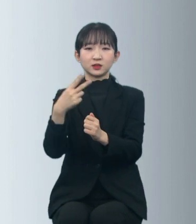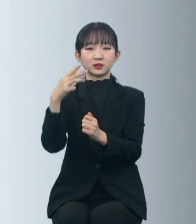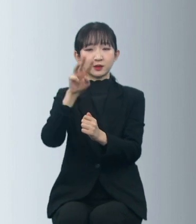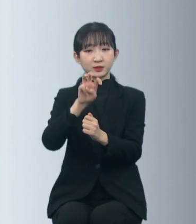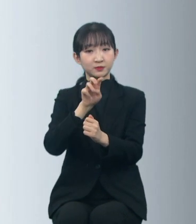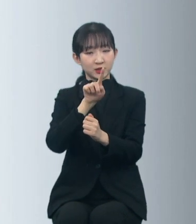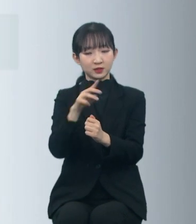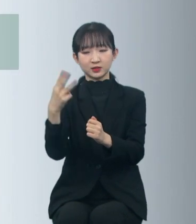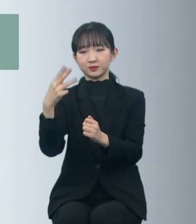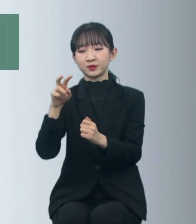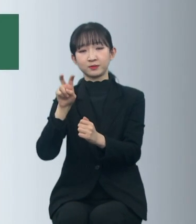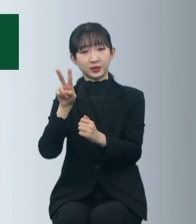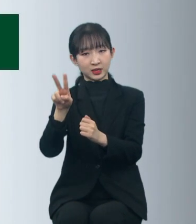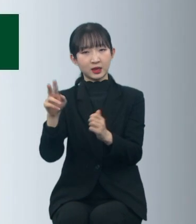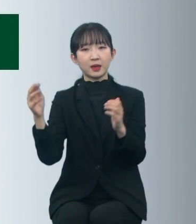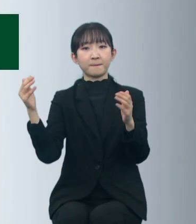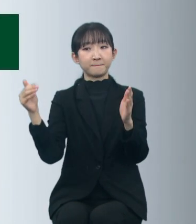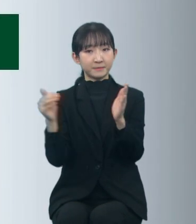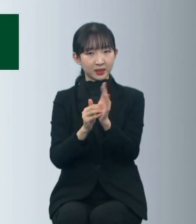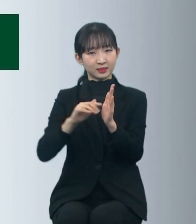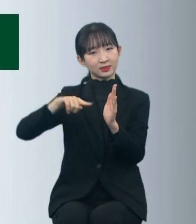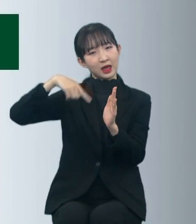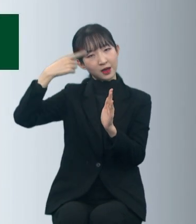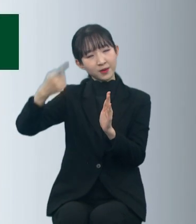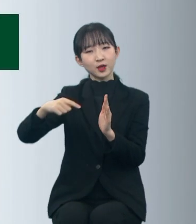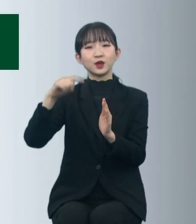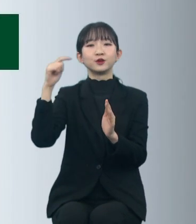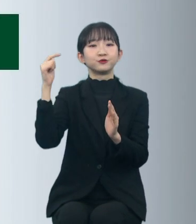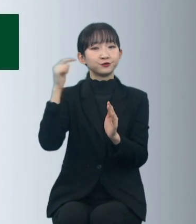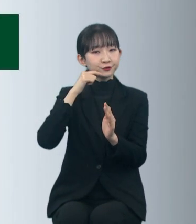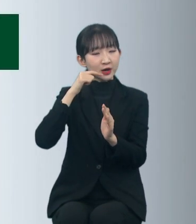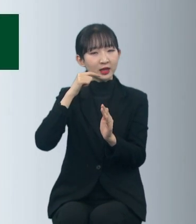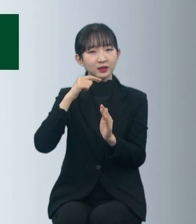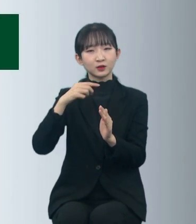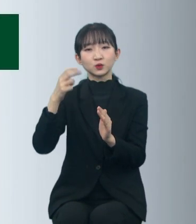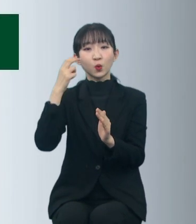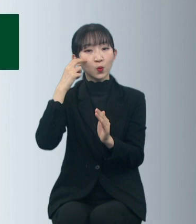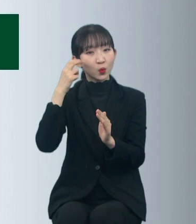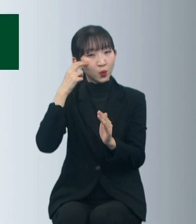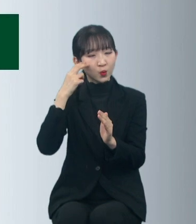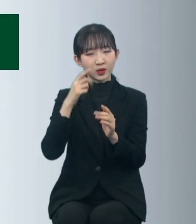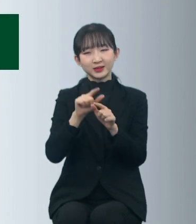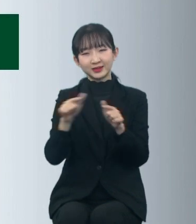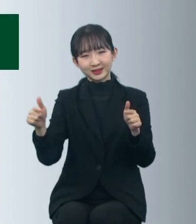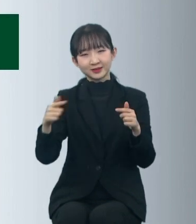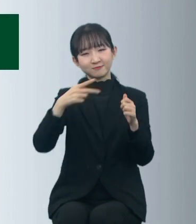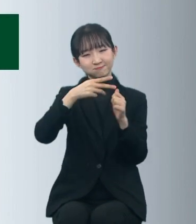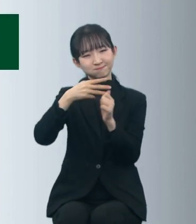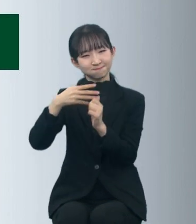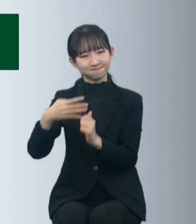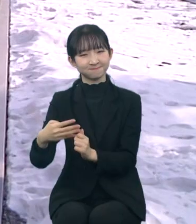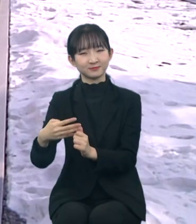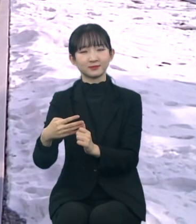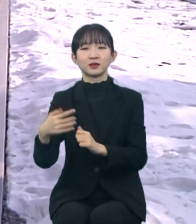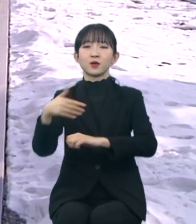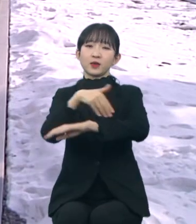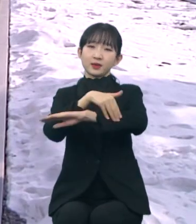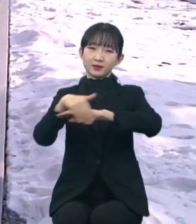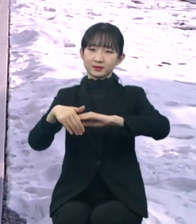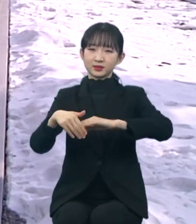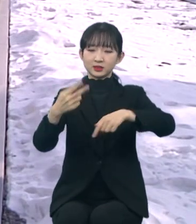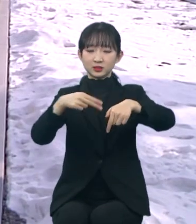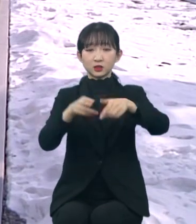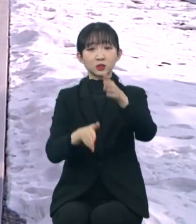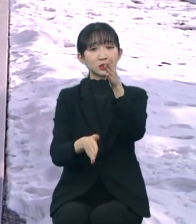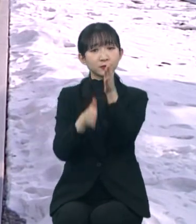2032년에 준공하고 주안 송도선과 제물포 연안 부두선도 단계적으로 개통한다는 계획입니다. 인천시는